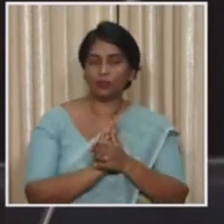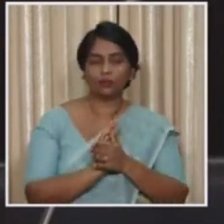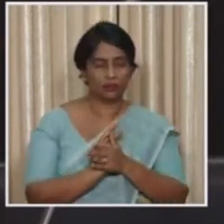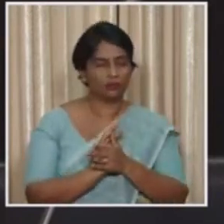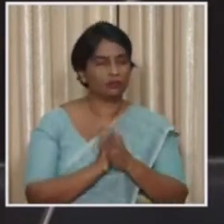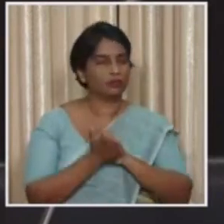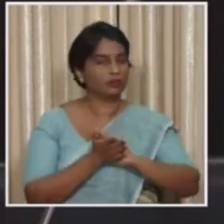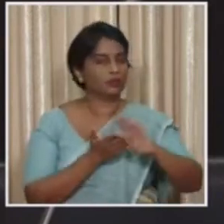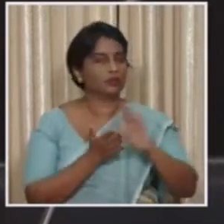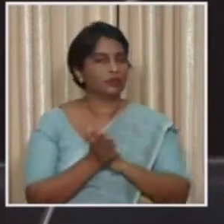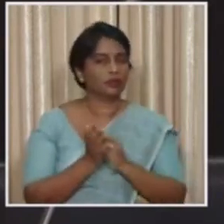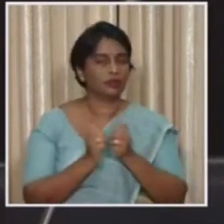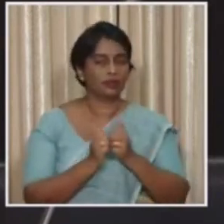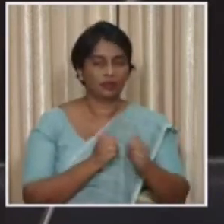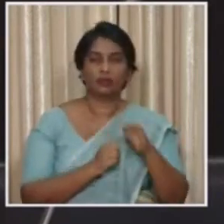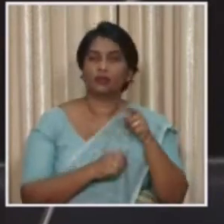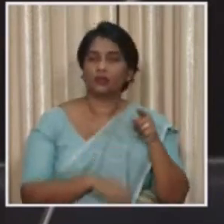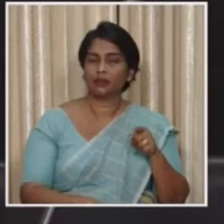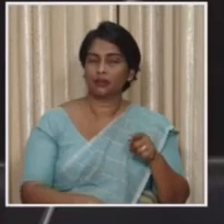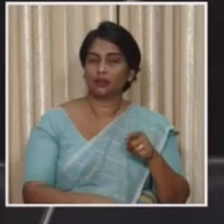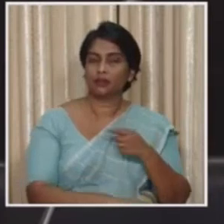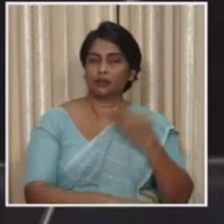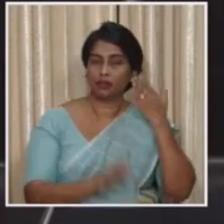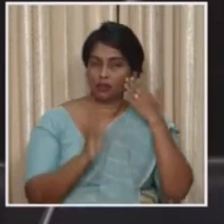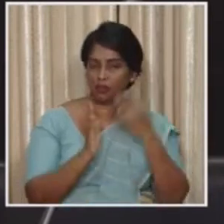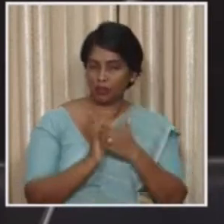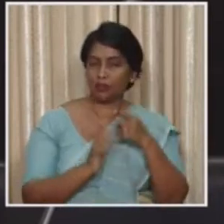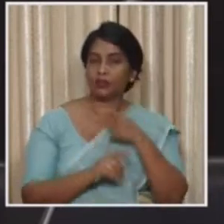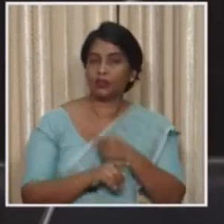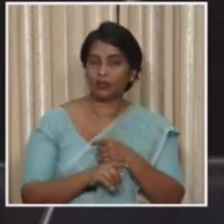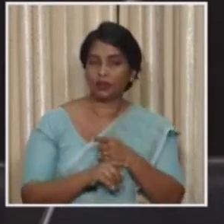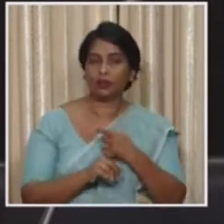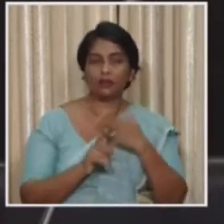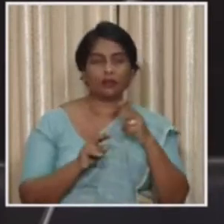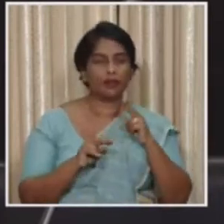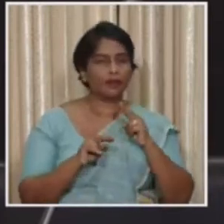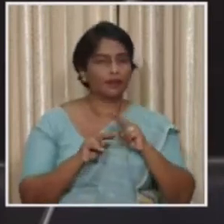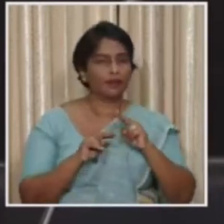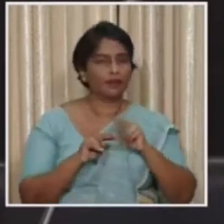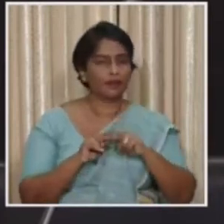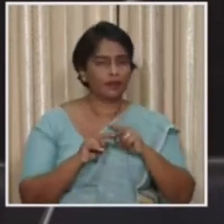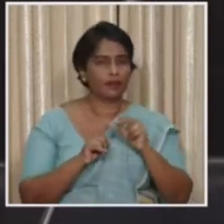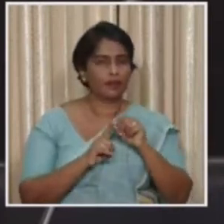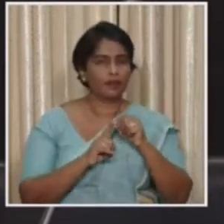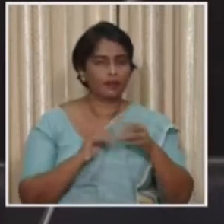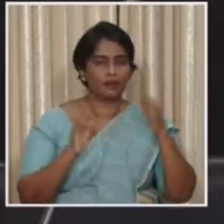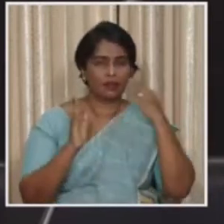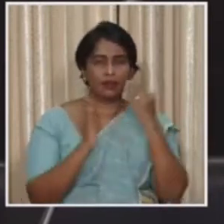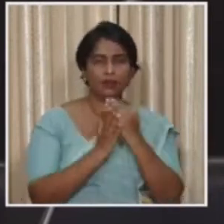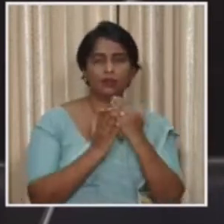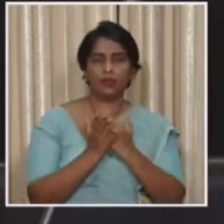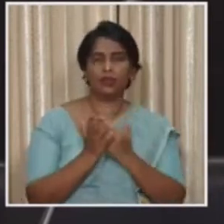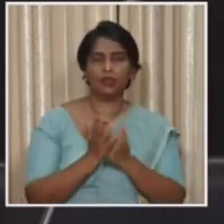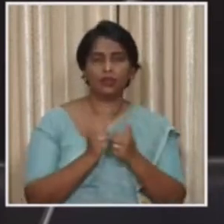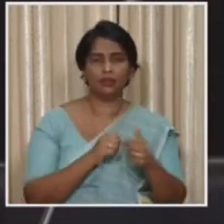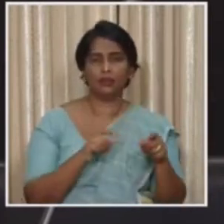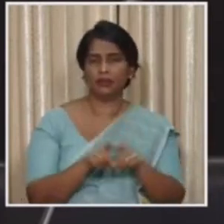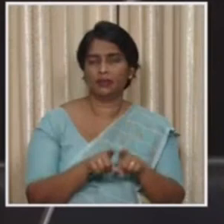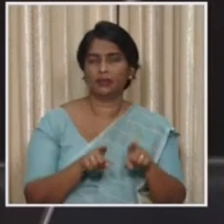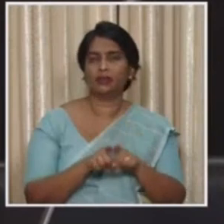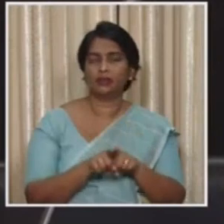பழைய செயல்பாடுகளை ஃபெஸ்டஸ் பெரேரா என்ற ஒரு நாமம் இந்த நாட்டிலே இன்றும் ஒழித்து கொண்டிருக்கிறார் பப்ளிக் அட்மினிஸ்ட்ரேஷன்